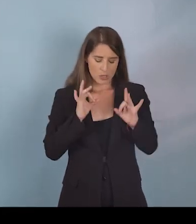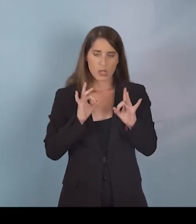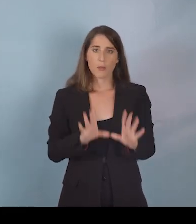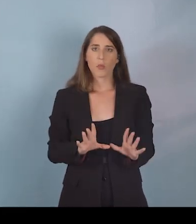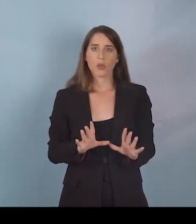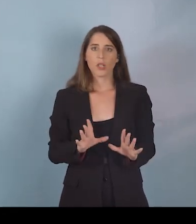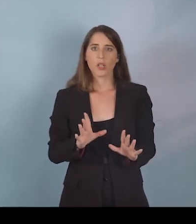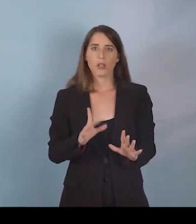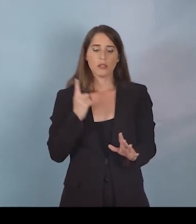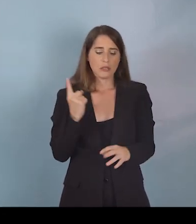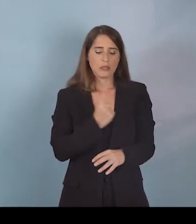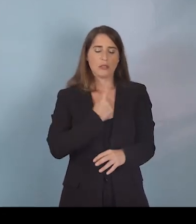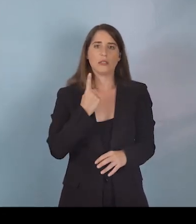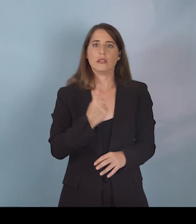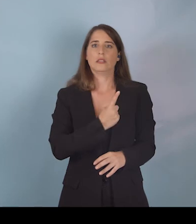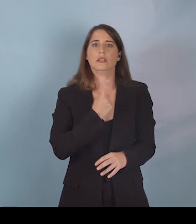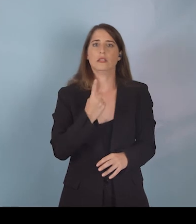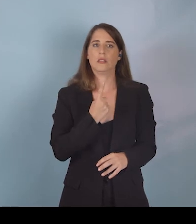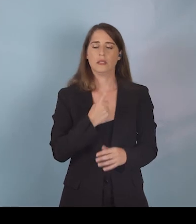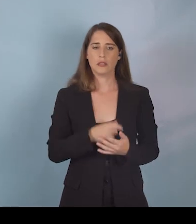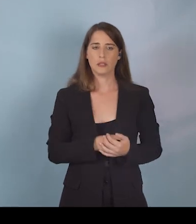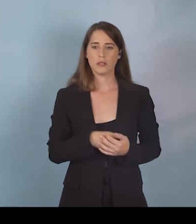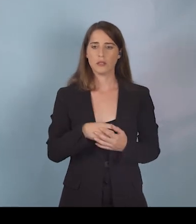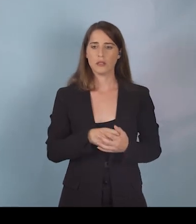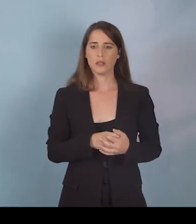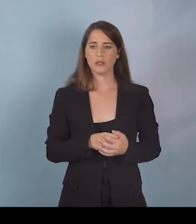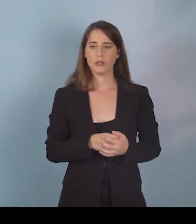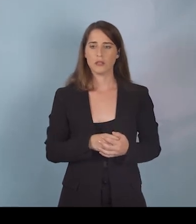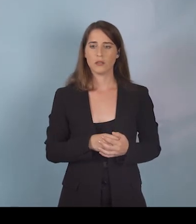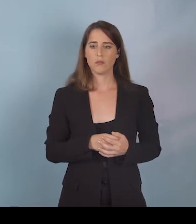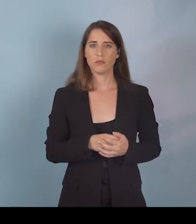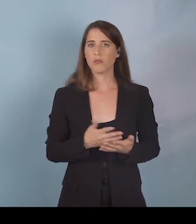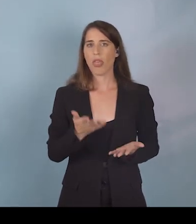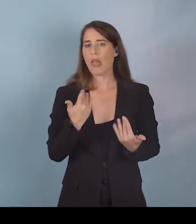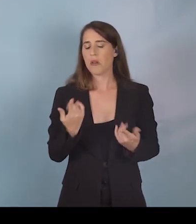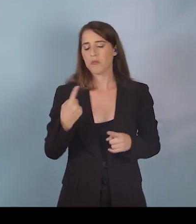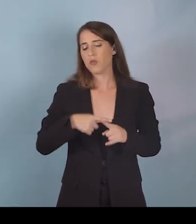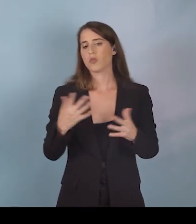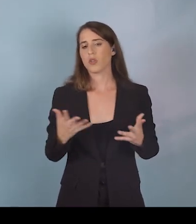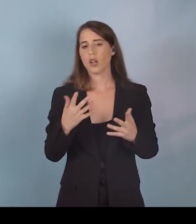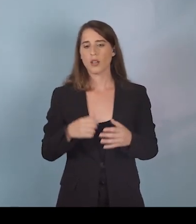Και πολλοί μαθητές νιώθουν ανυπεράσπιστοι και είναι ανυπεράσπιστοι σε όλο αυτό.